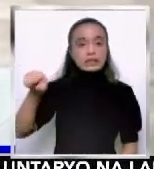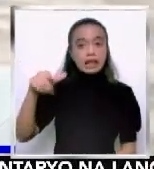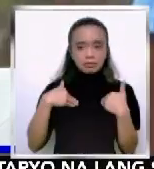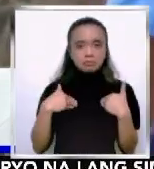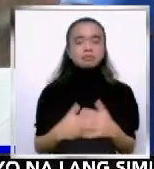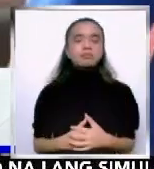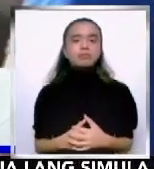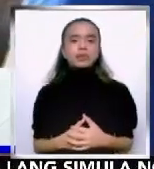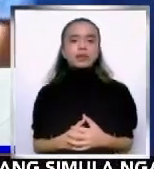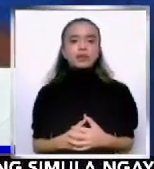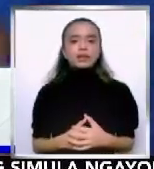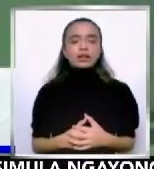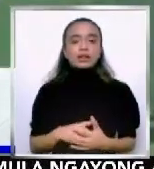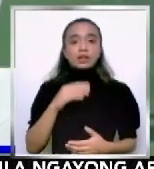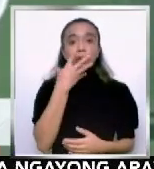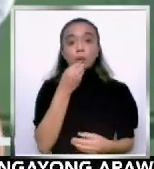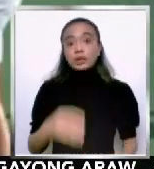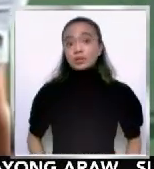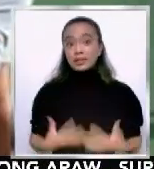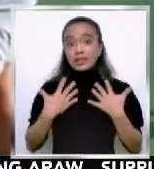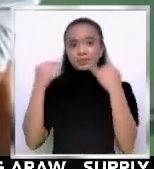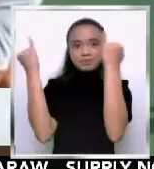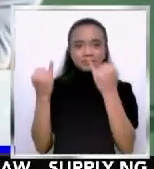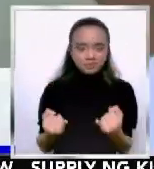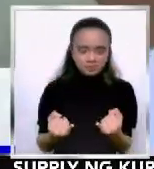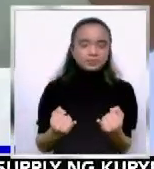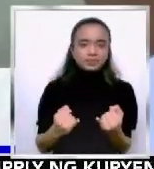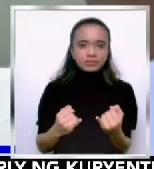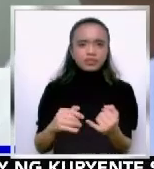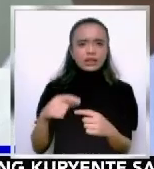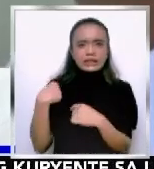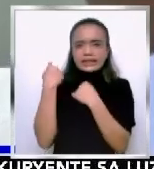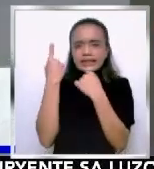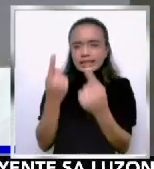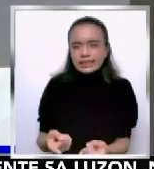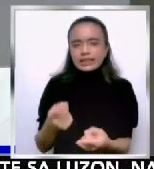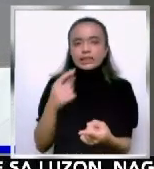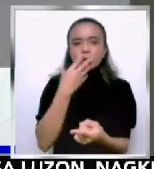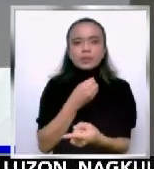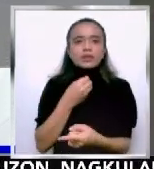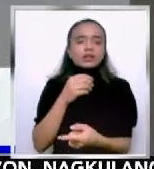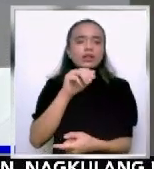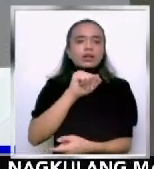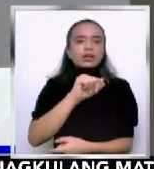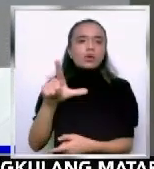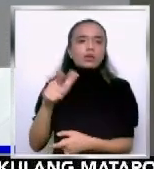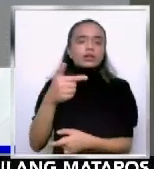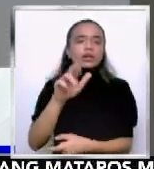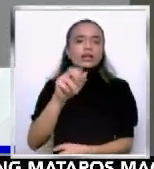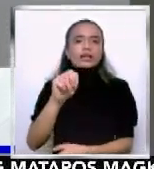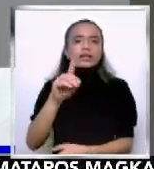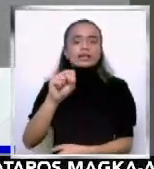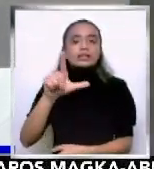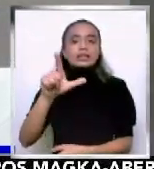Malaking inspirasyon daw sa kanya ang kanyang idolong si all-time Grand Slam singles title leader na si Rafael Nadal. Nagsasanay nga si Alex sa Rafa